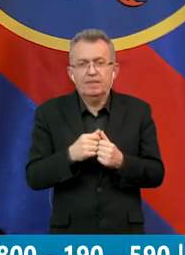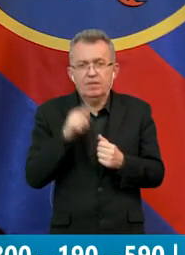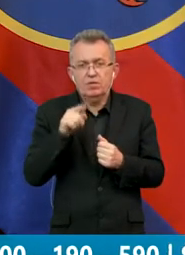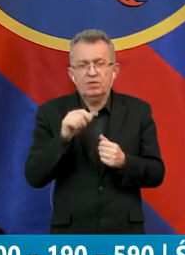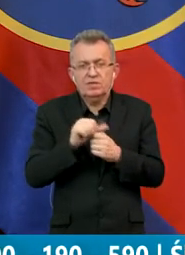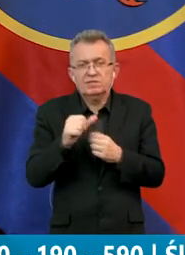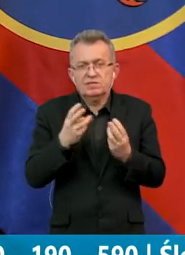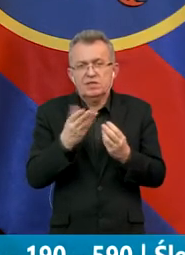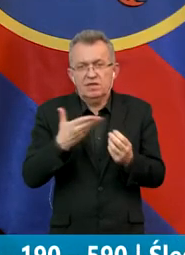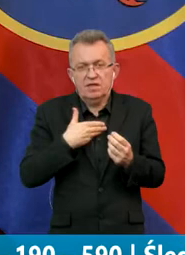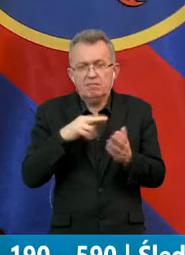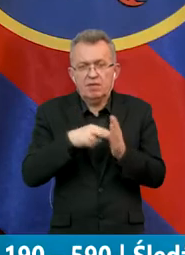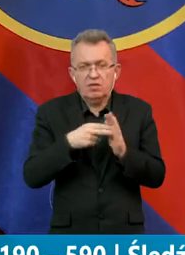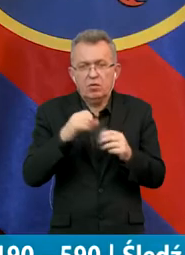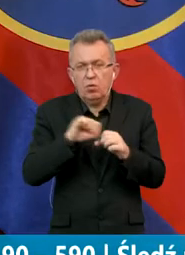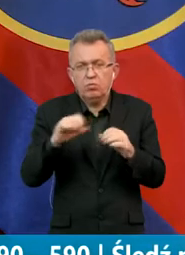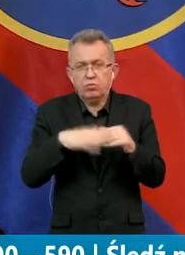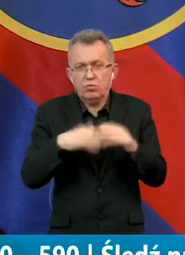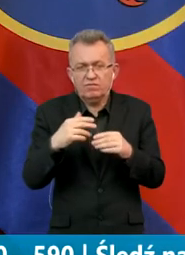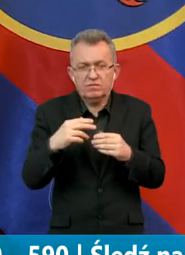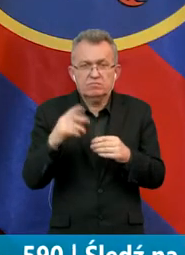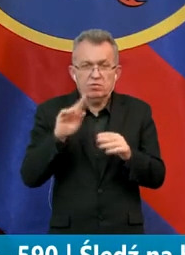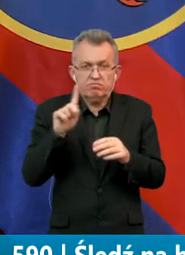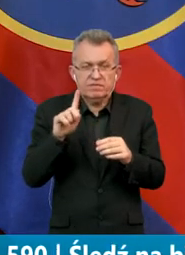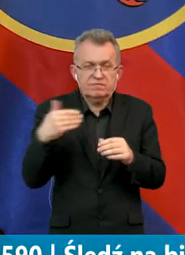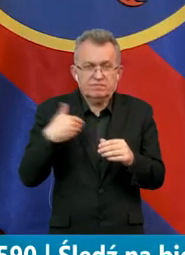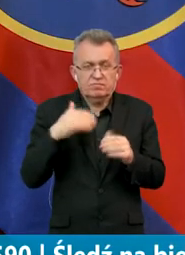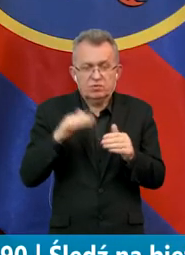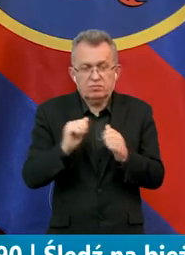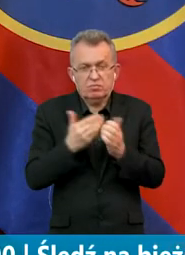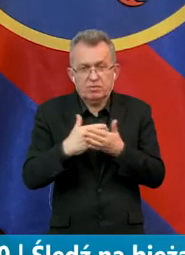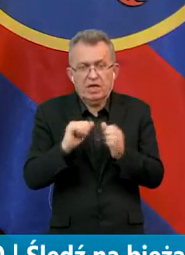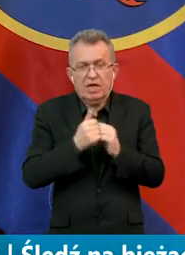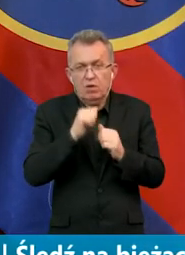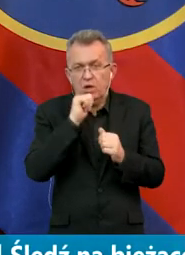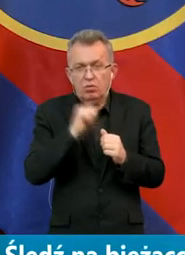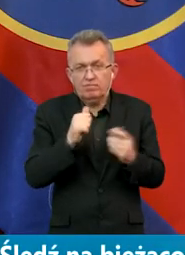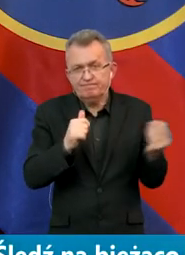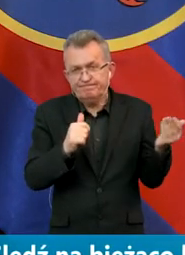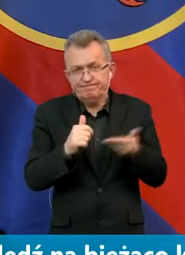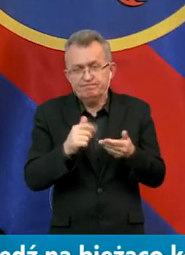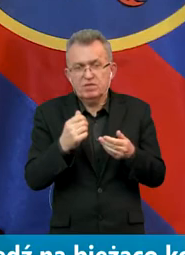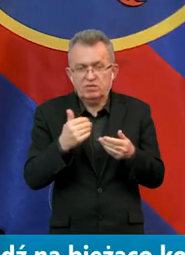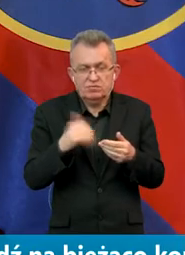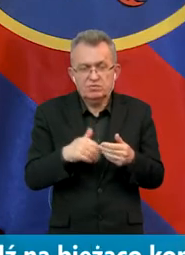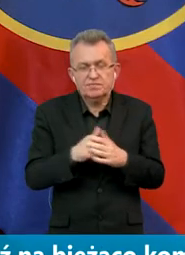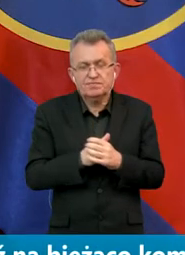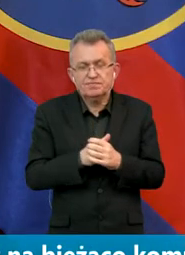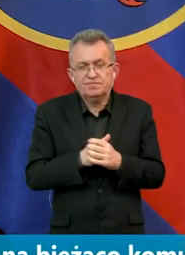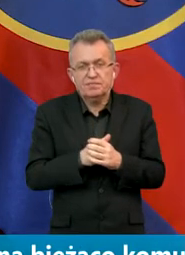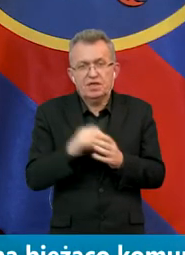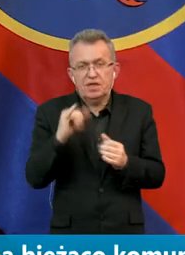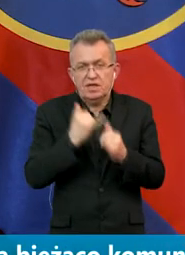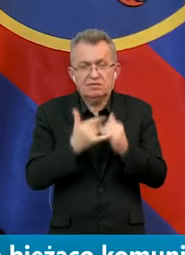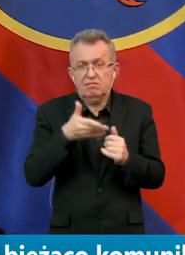pewną szansę daje nam Krajowy Program Odbudowy, być może tam znajdą się pieniądze, jak nie, to również unijne w kolejnej perspektywie. Jeśli